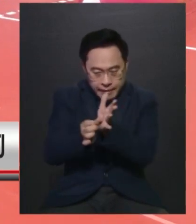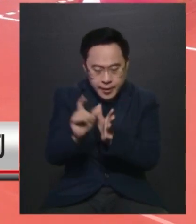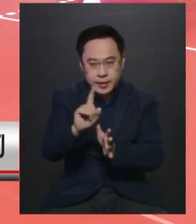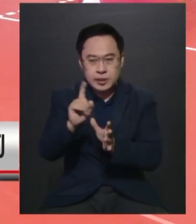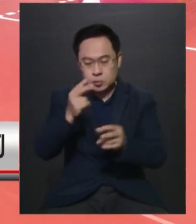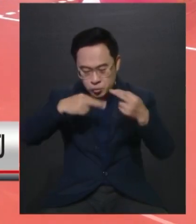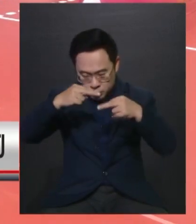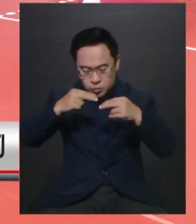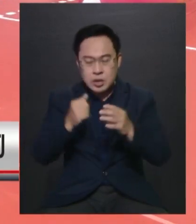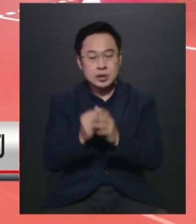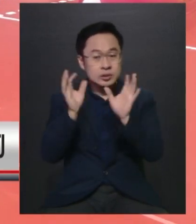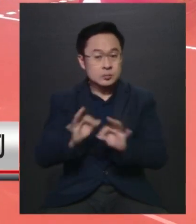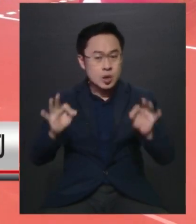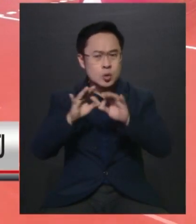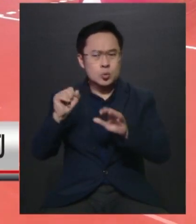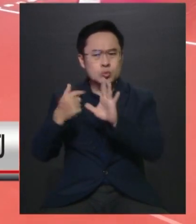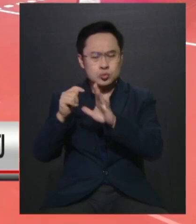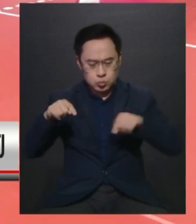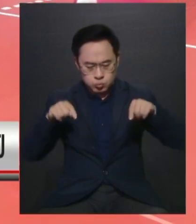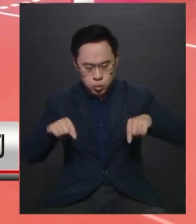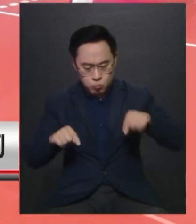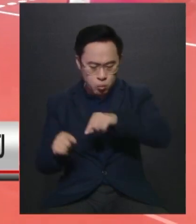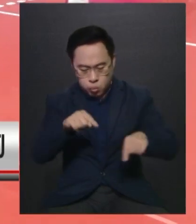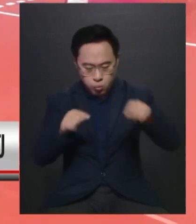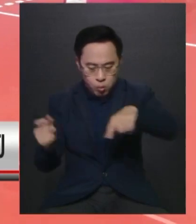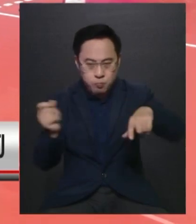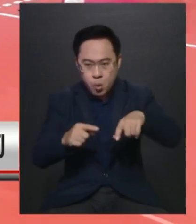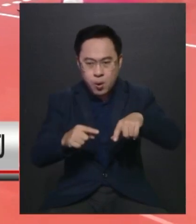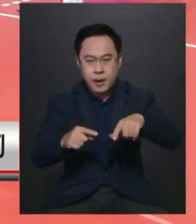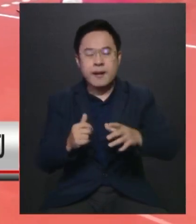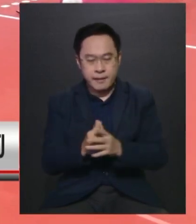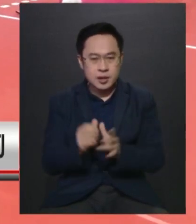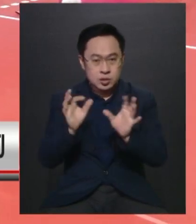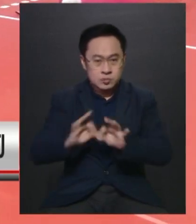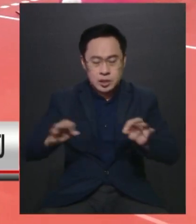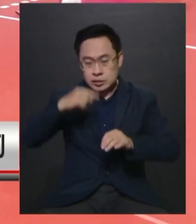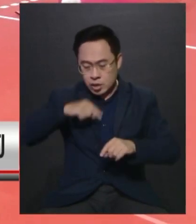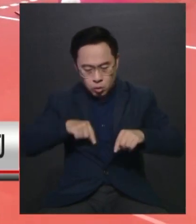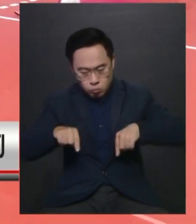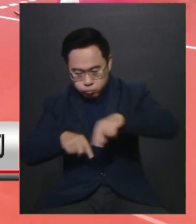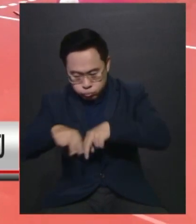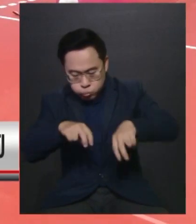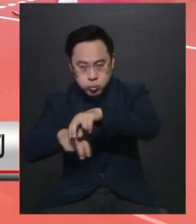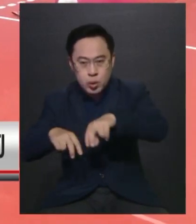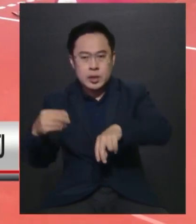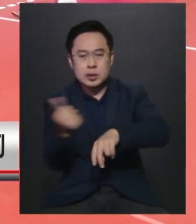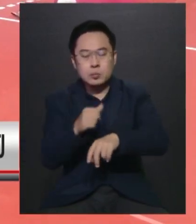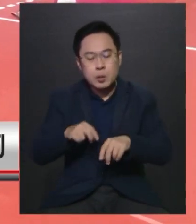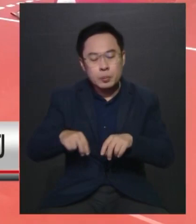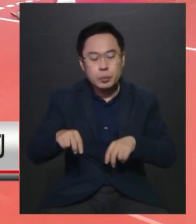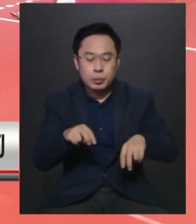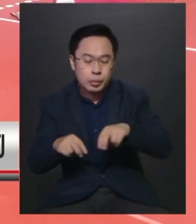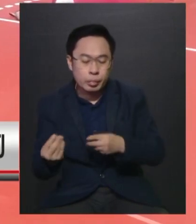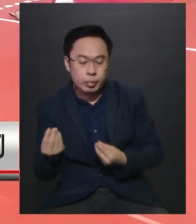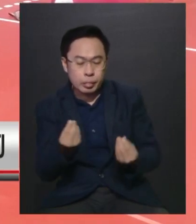ย์ด้วยและสุดท้ายเนี่ยก็เน้นย้ำให้กับนักเตะเนี่ยพยายามออกบอลให้เร็วขึ้นในจังหวะที่เราตัดบอลได้หรือว่าจังหวะที่ทำเกมรุกขึ้น